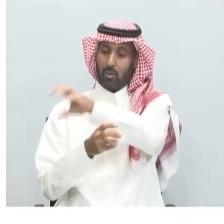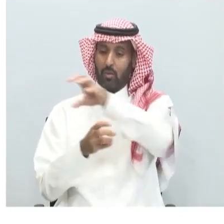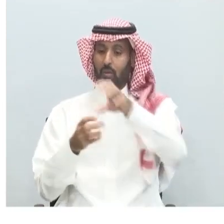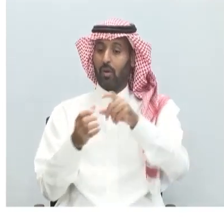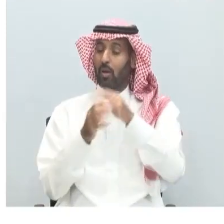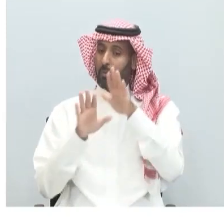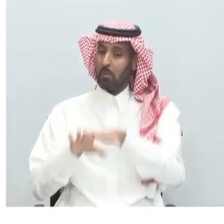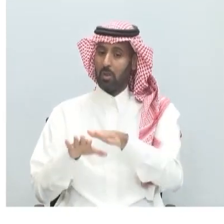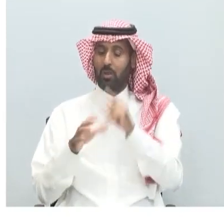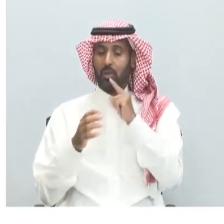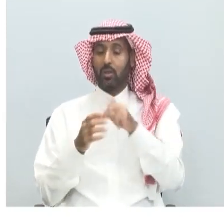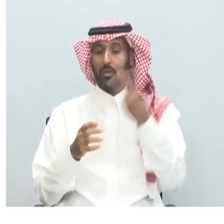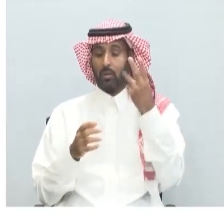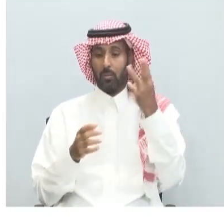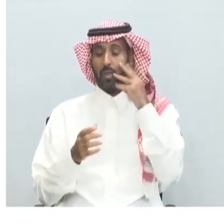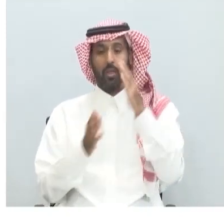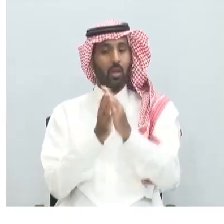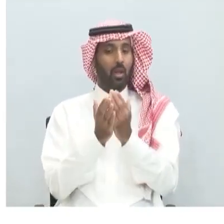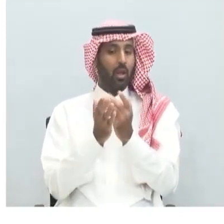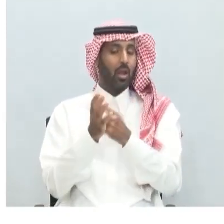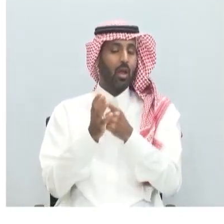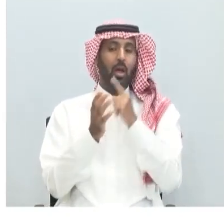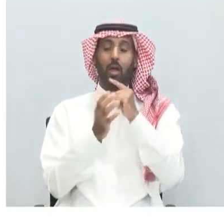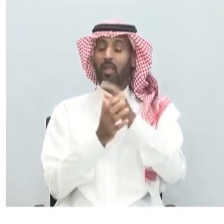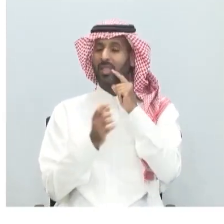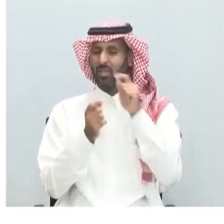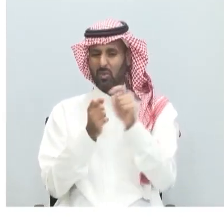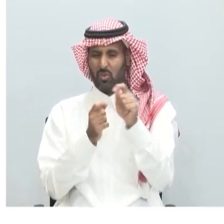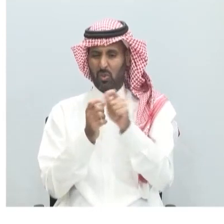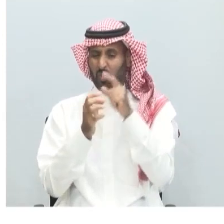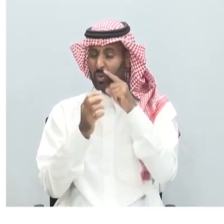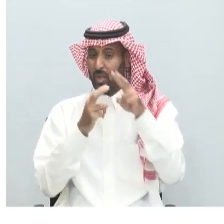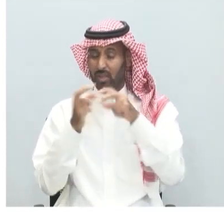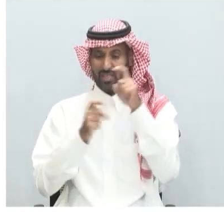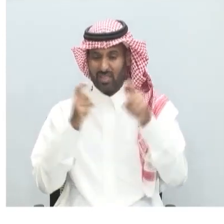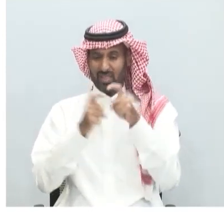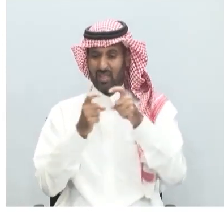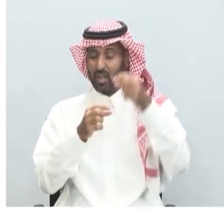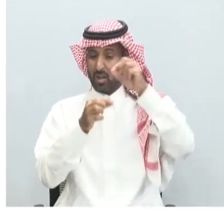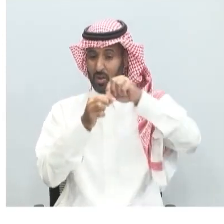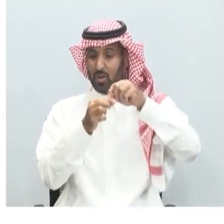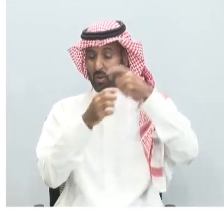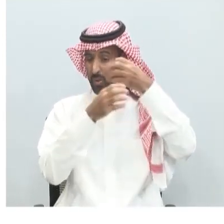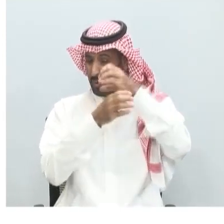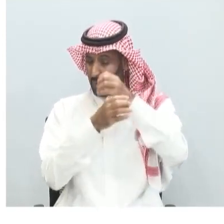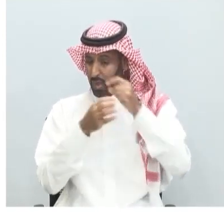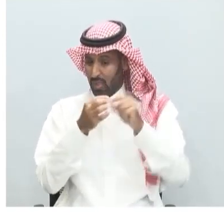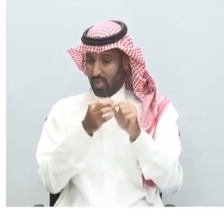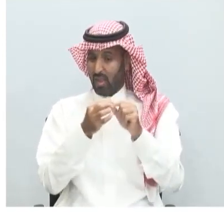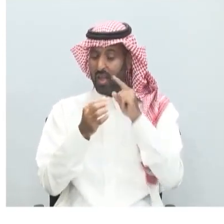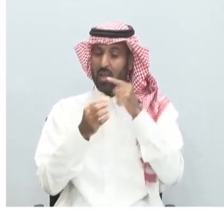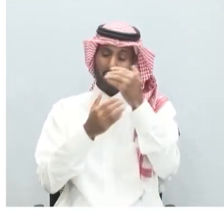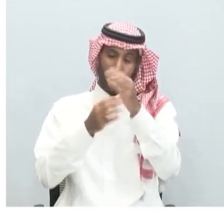بالحاله المستقره وهو الباب الثالث الالكترونات في الذرات الفكره العامه في الالكترونات ذرات كل عنصر ترتيب